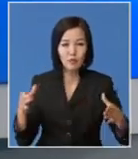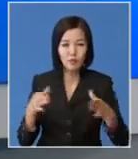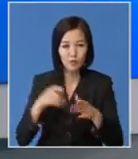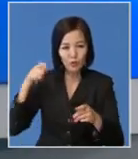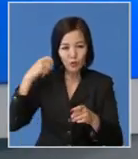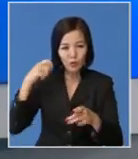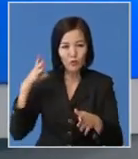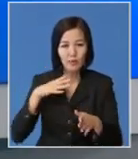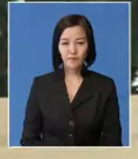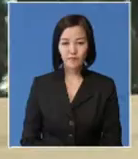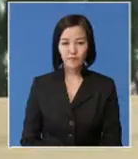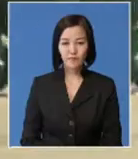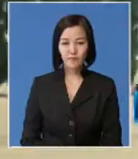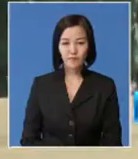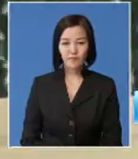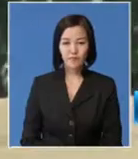куә болды.